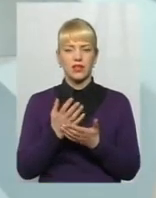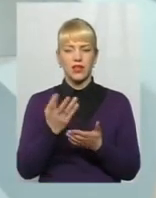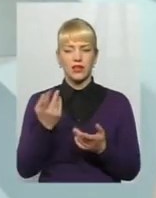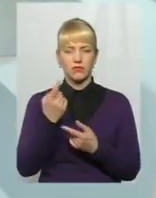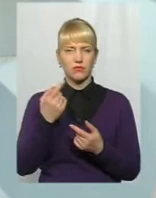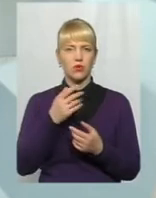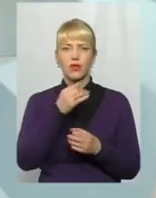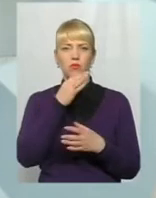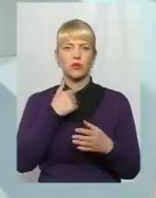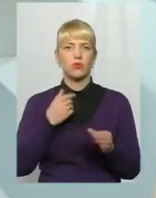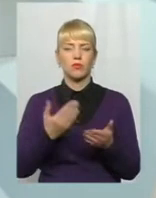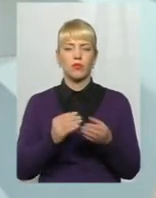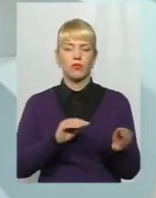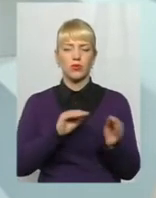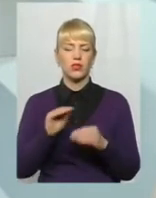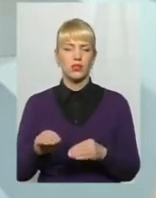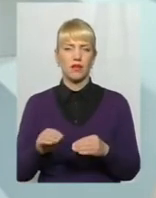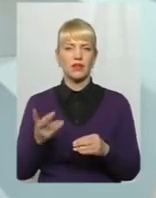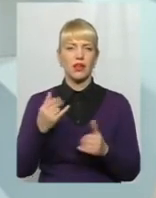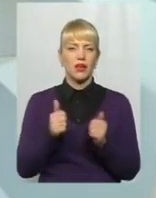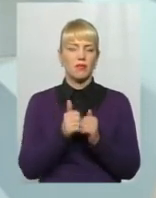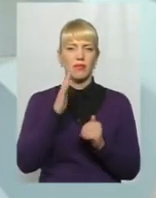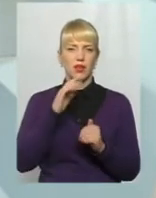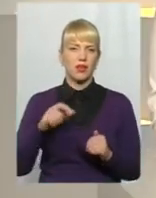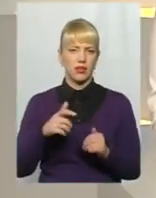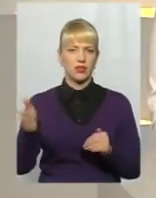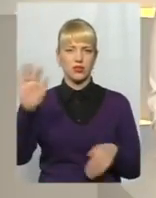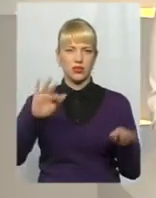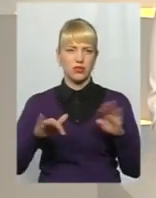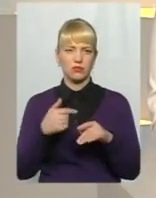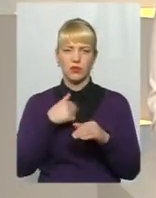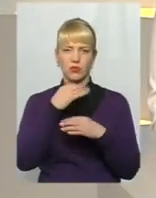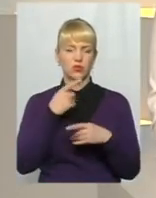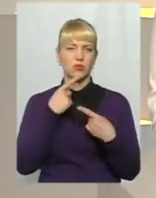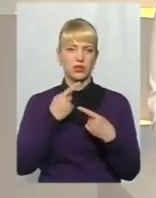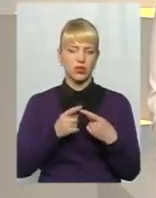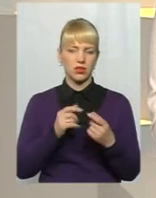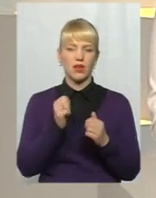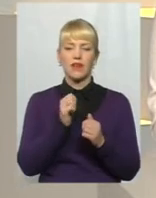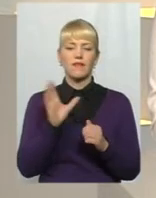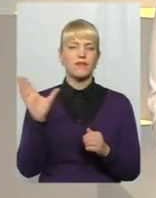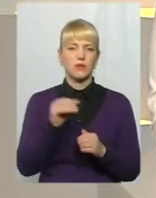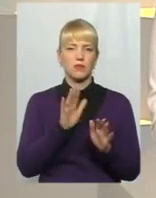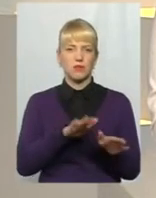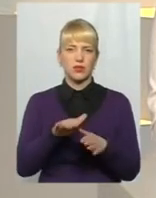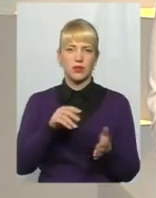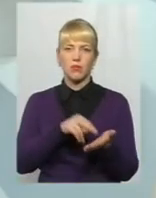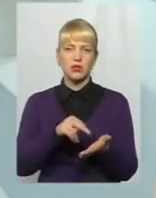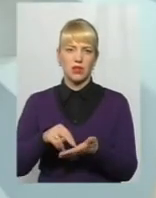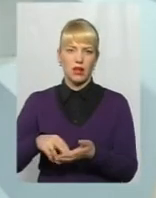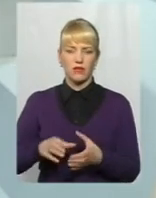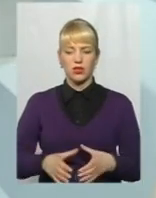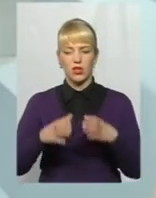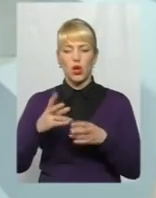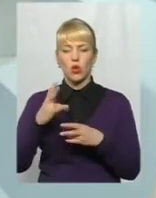якісь визначення економічні, наскільки це доцільно чи ні. Тому не можна тільки. Але люди повинні там, де відпочивають, де